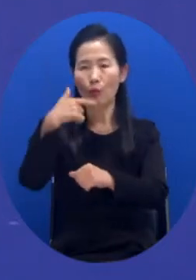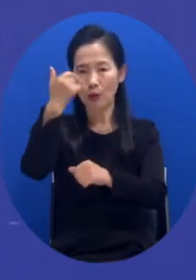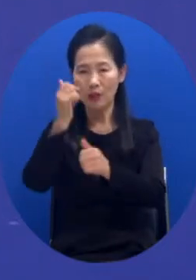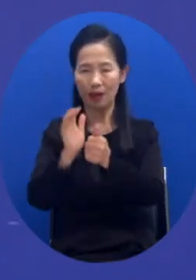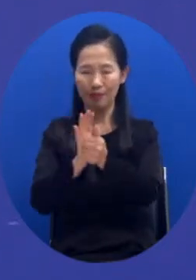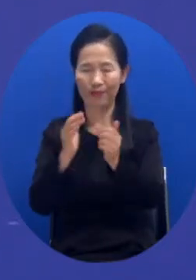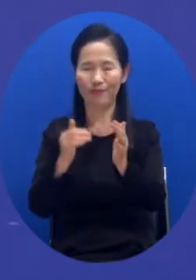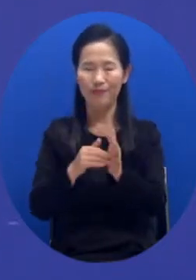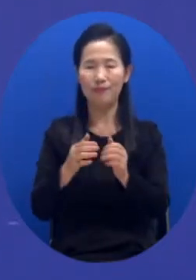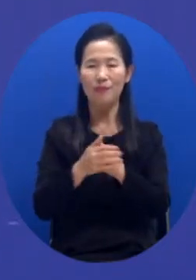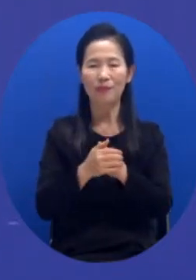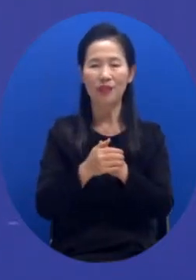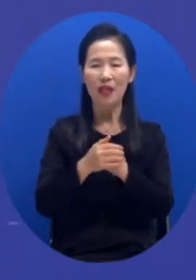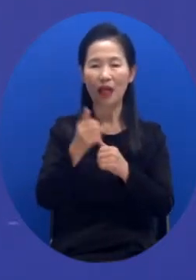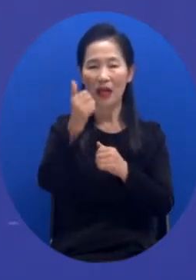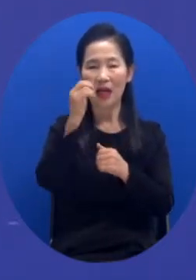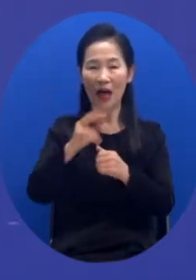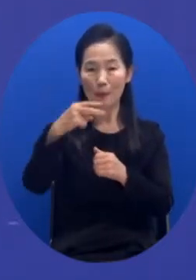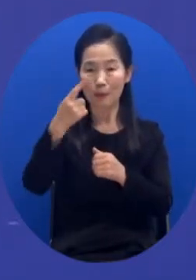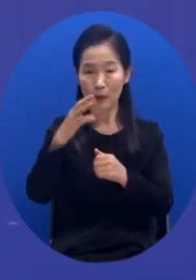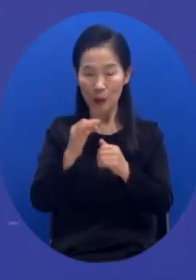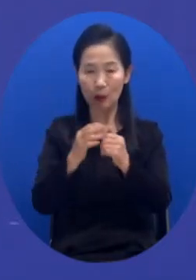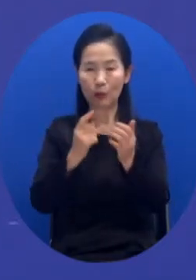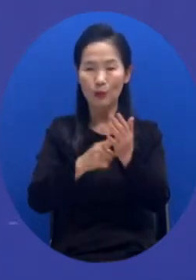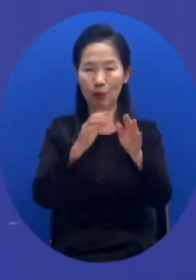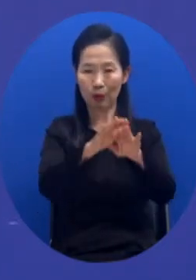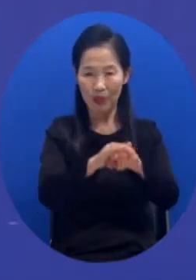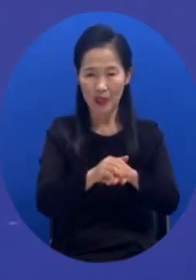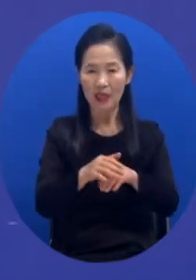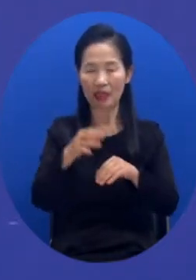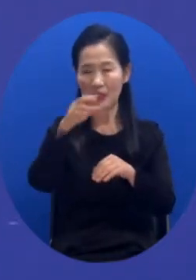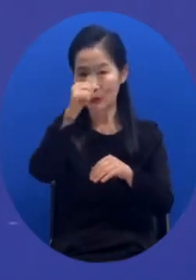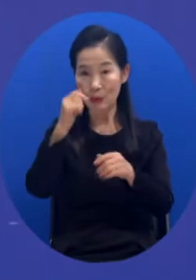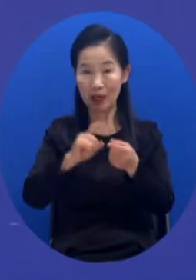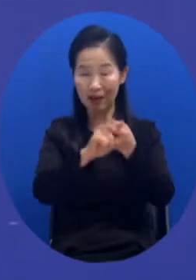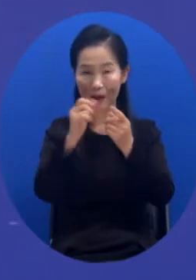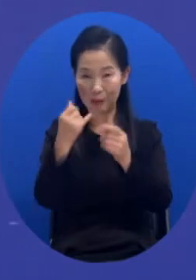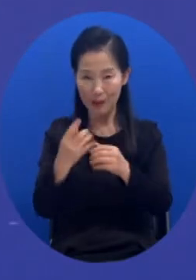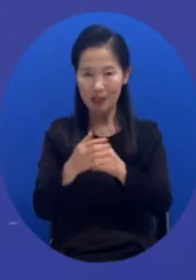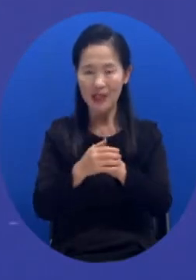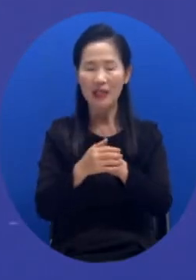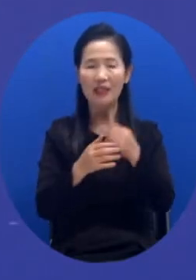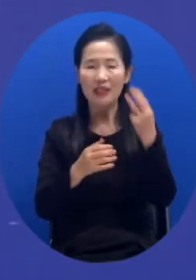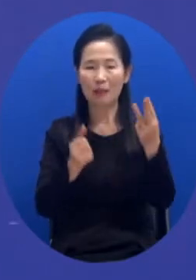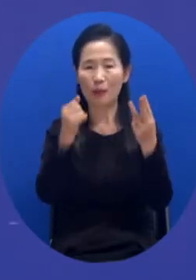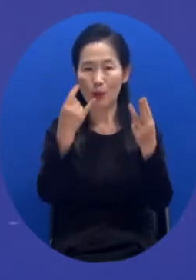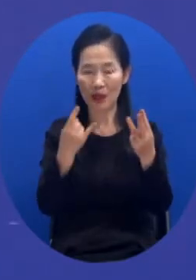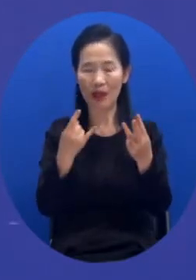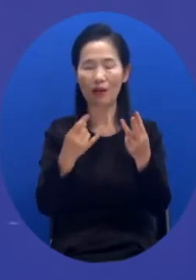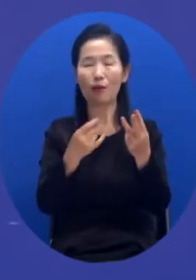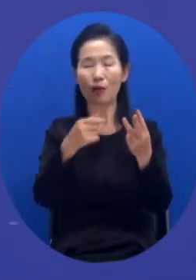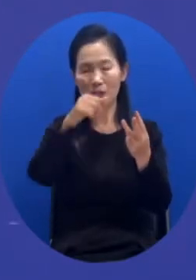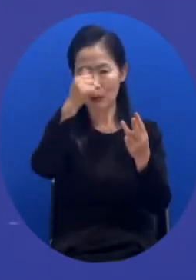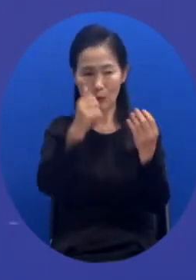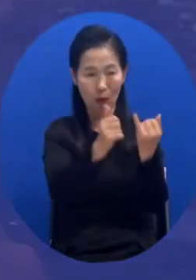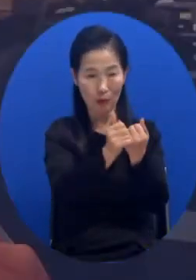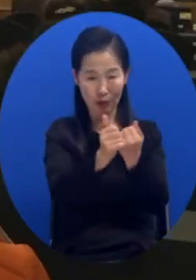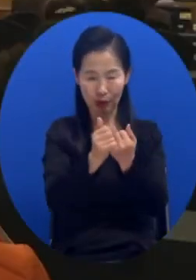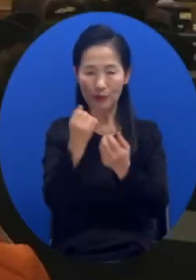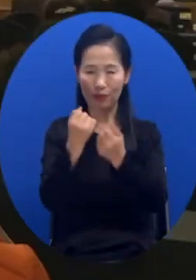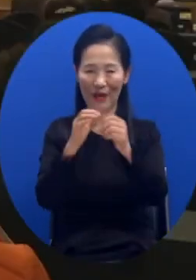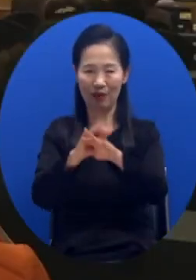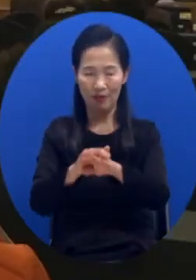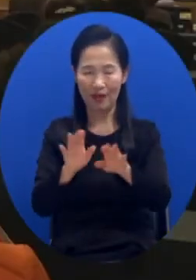대한 인식을 장로의 합동총회 광주 전남지역 장 높 연합회가 3회의 장로 100원 부부 수양회를 열었습니다